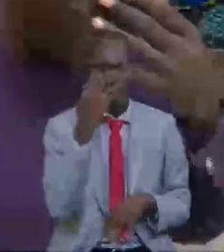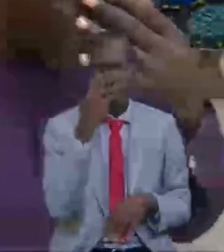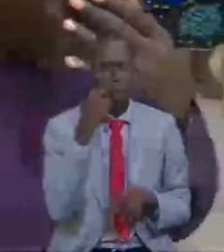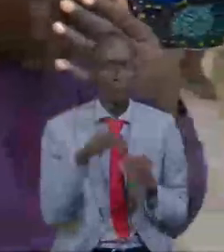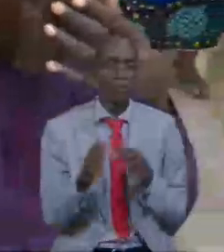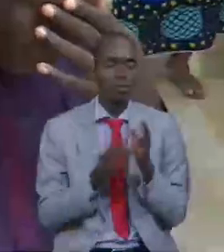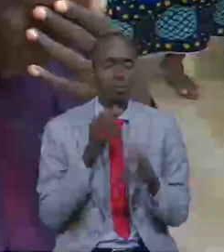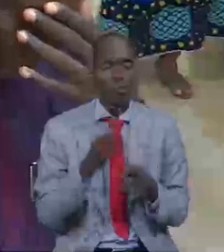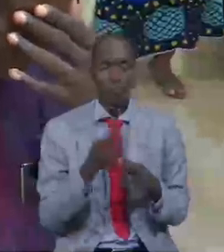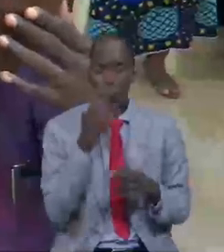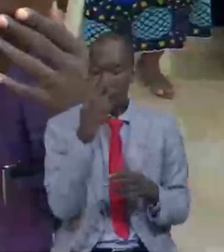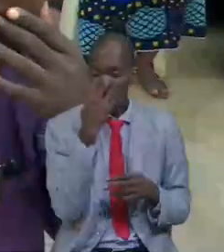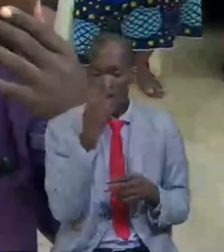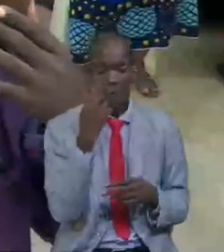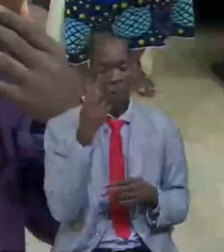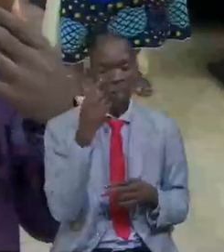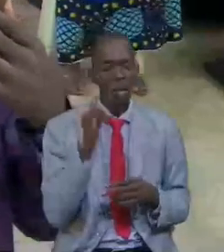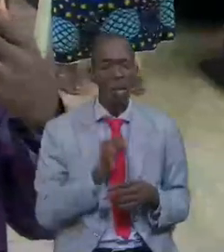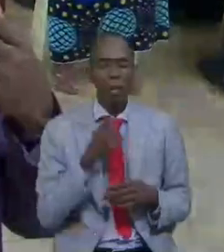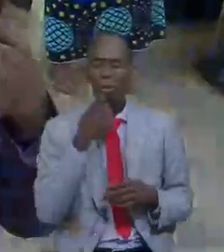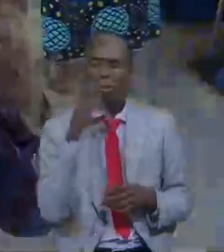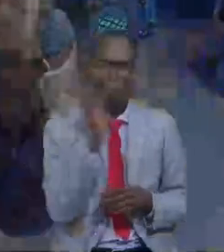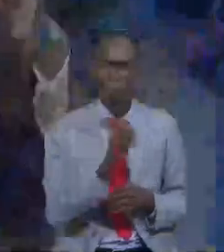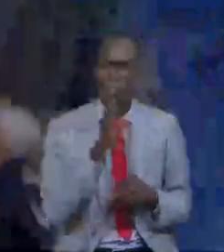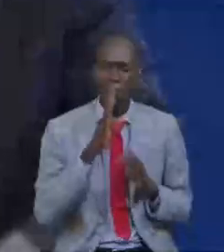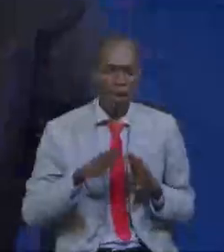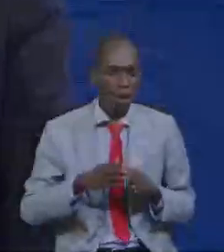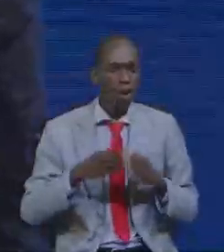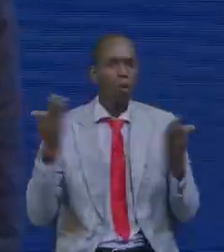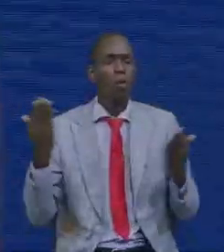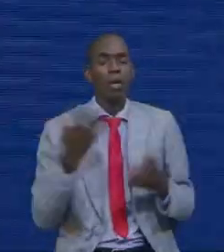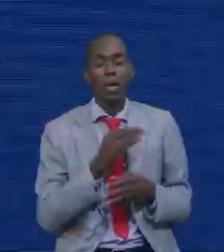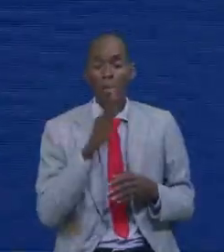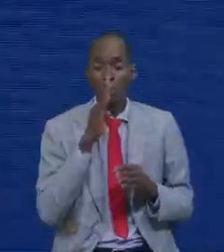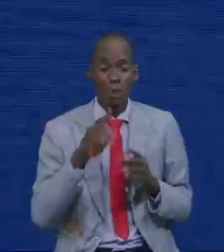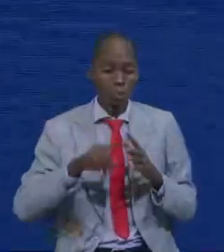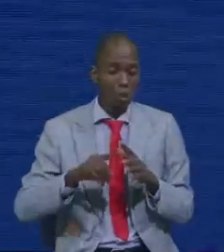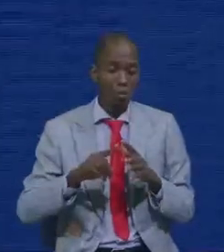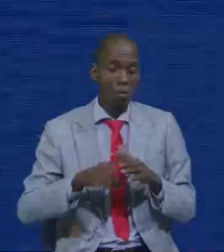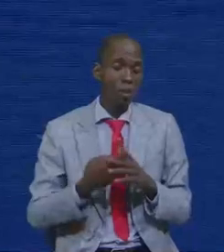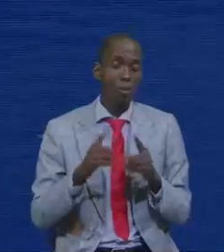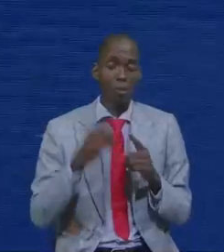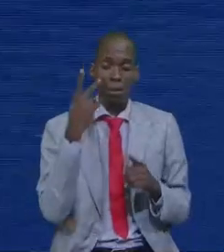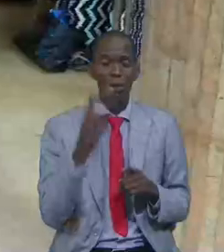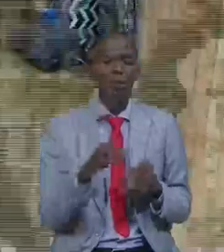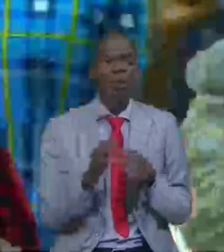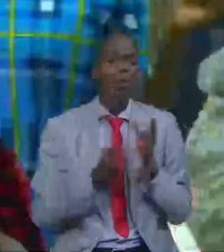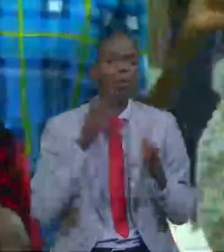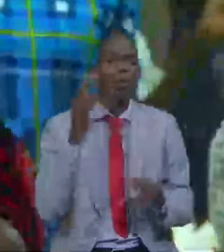les yeux aveugles, je vous commande, soyez ouverts et commencez à voir au nom de